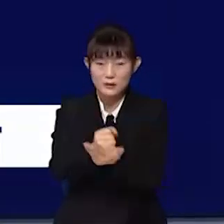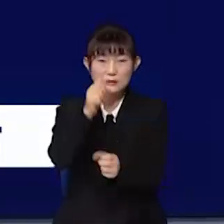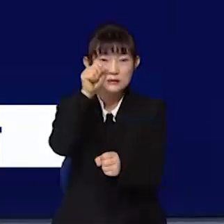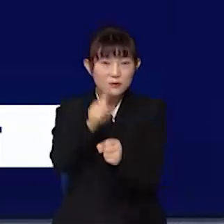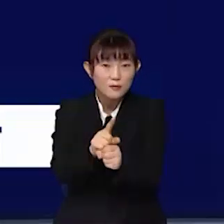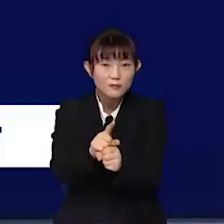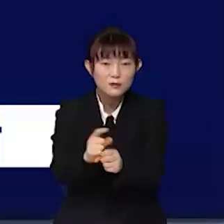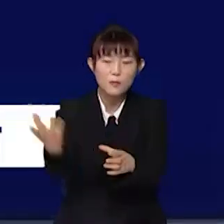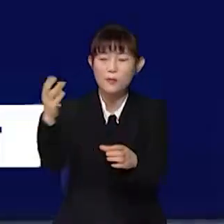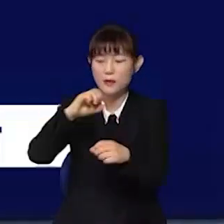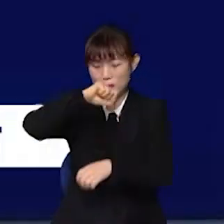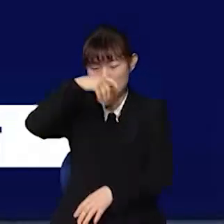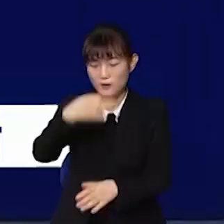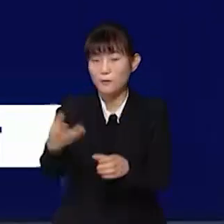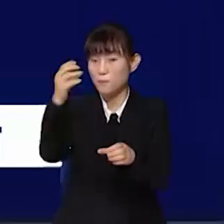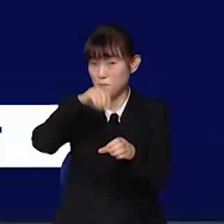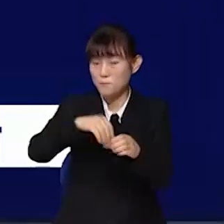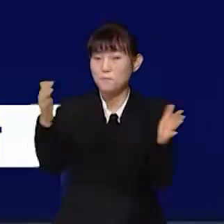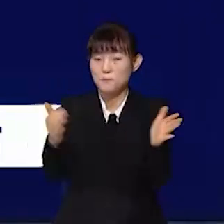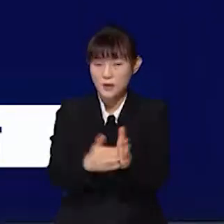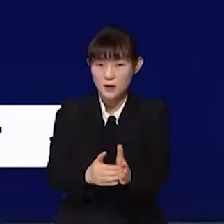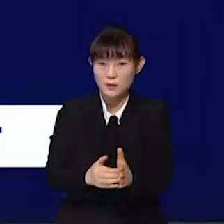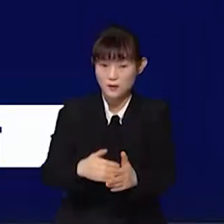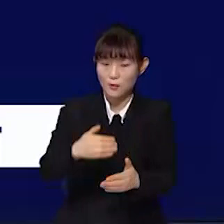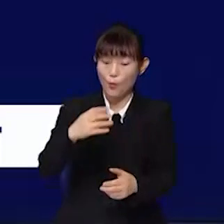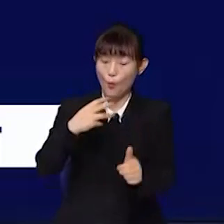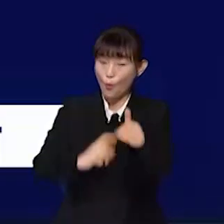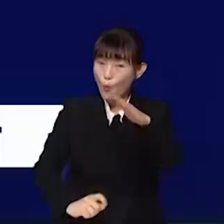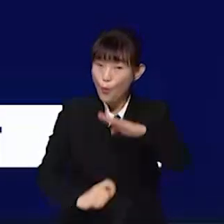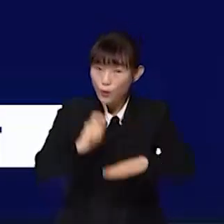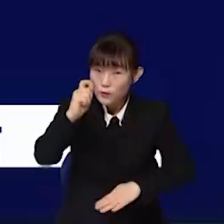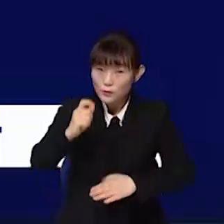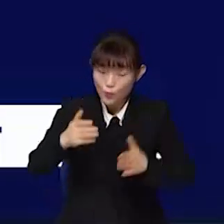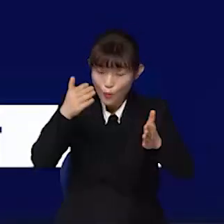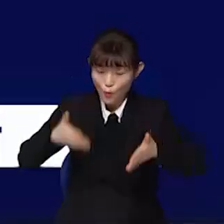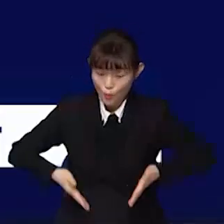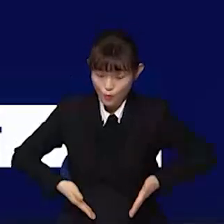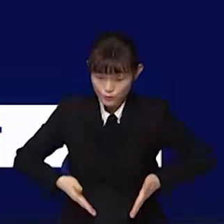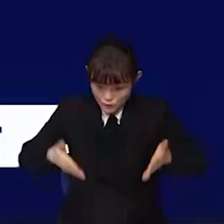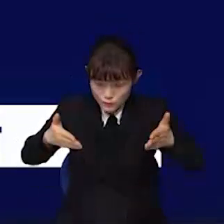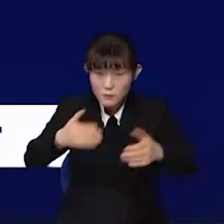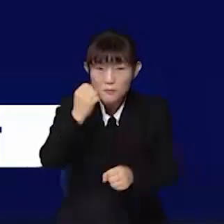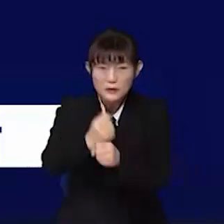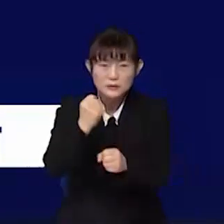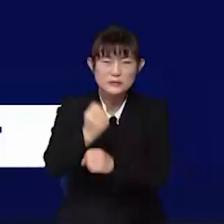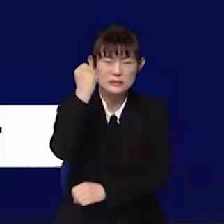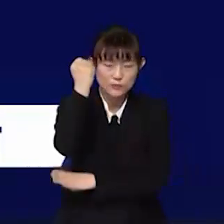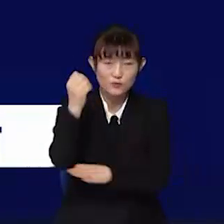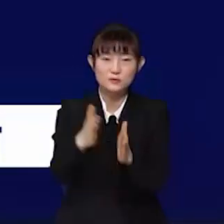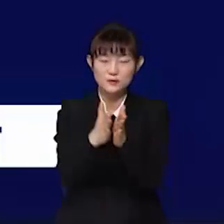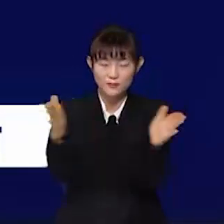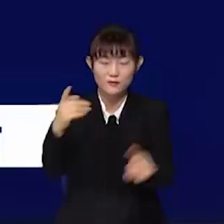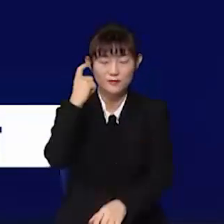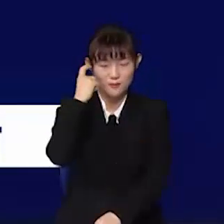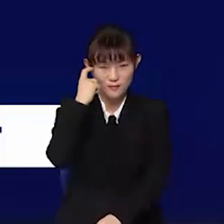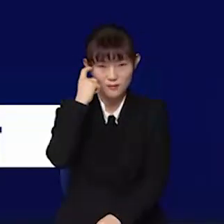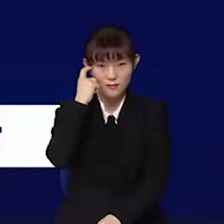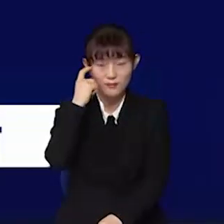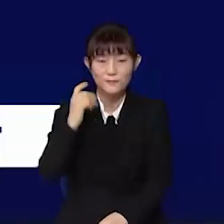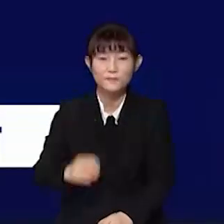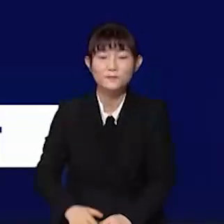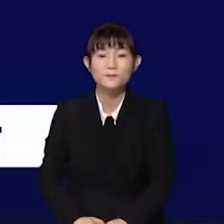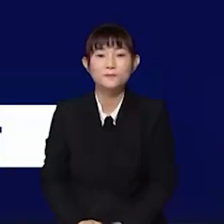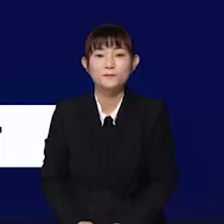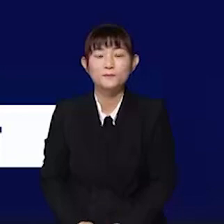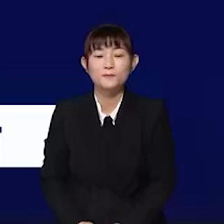반영이 됐습니다. 이제 고흥에도 고속도로를 시작하는 단초가 마련됐다. 저희들은 이렇게 보고 굉장히 고무적으로